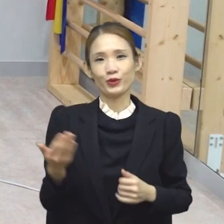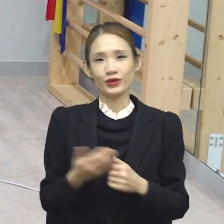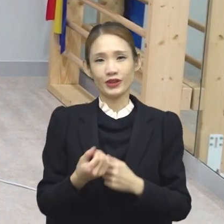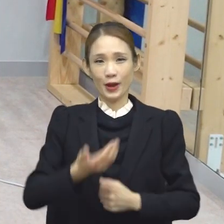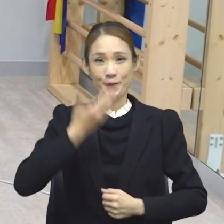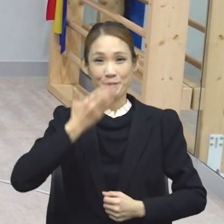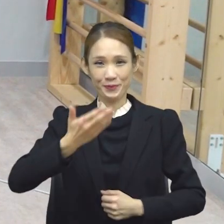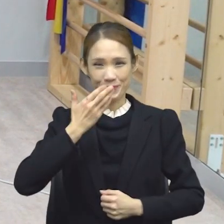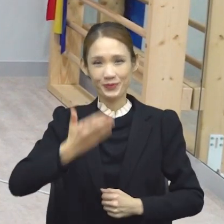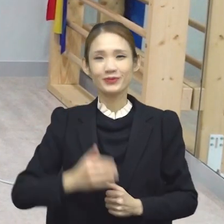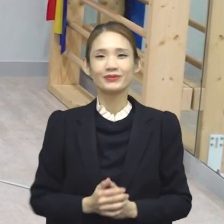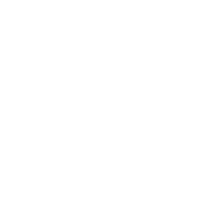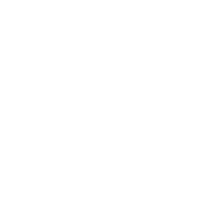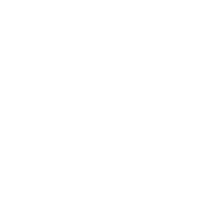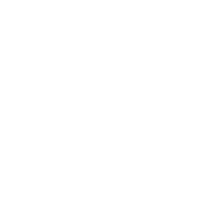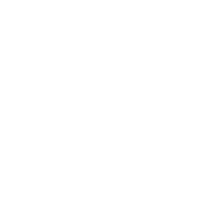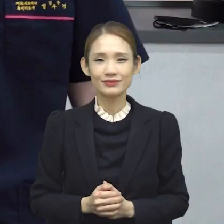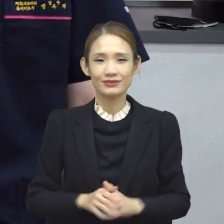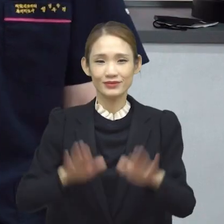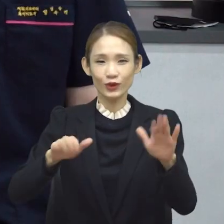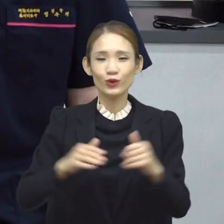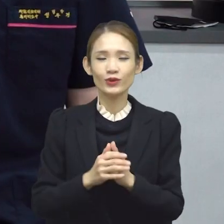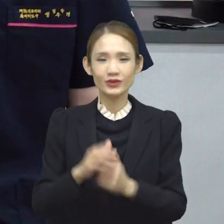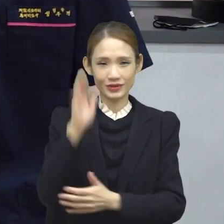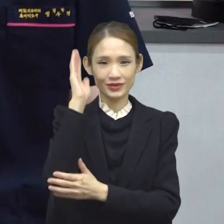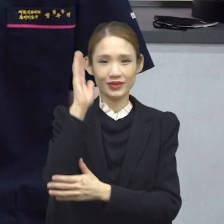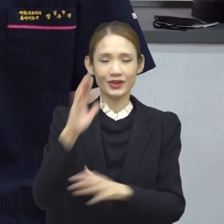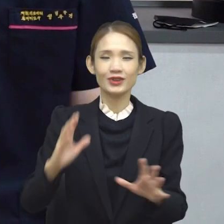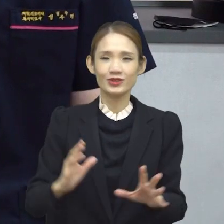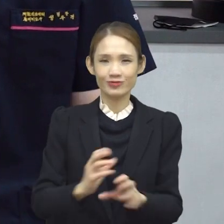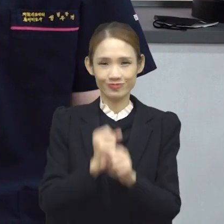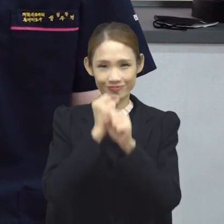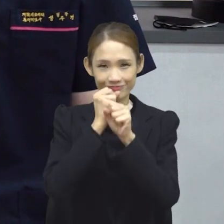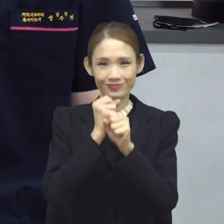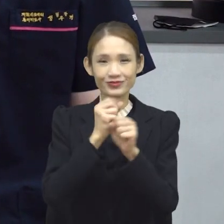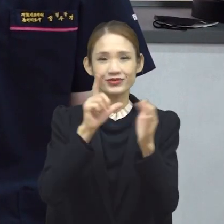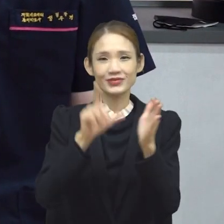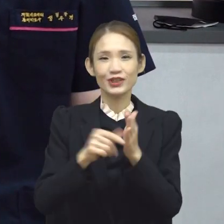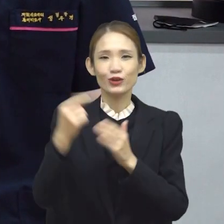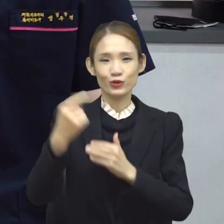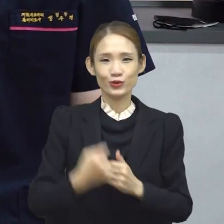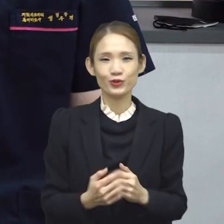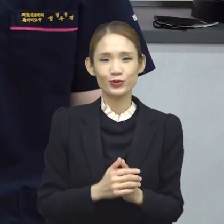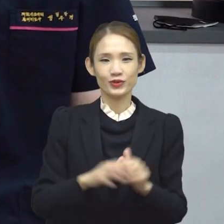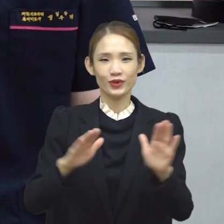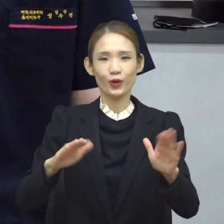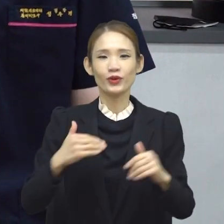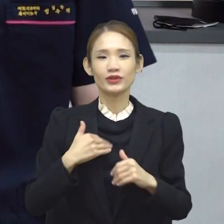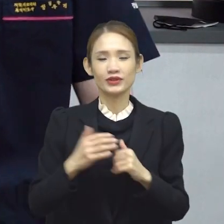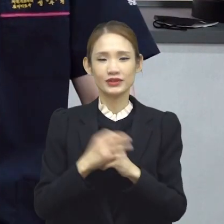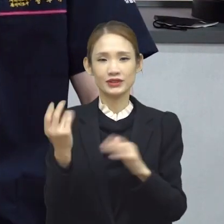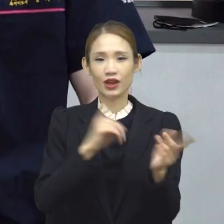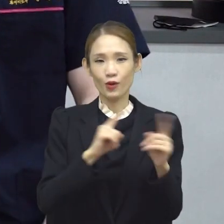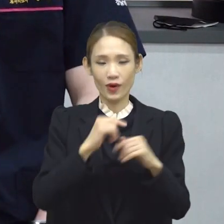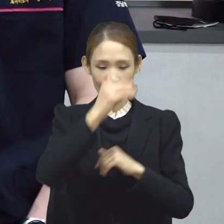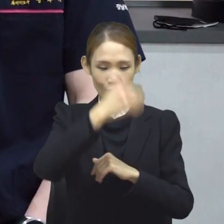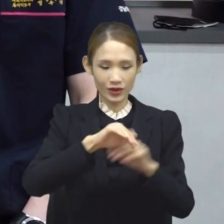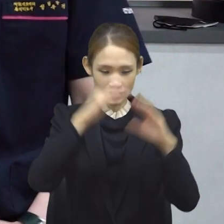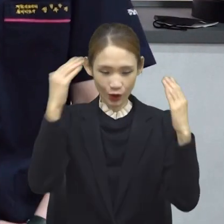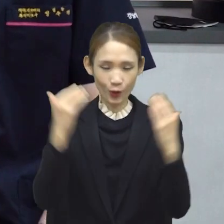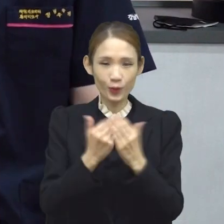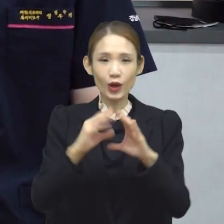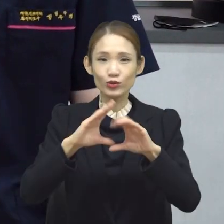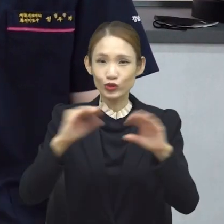다 같이 할 수 있으실 겁니다. 네, 오늘 저희 이야기 오늘 정리해야 될 시간이 이제 왔는데요. 오늘 저희가 재활과정 전반